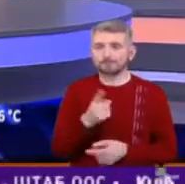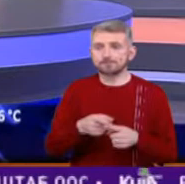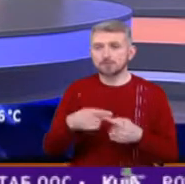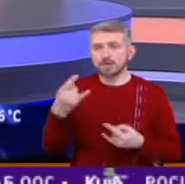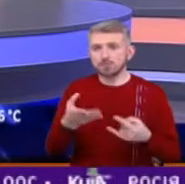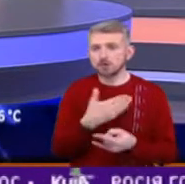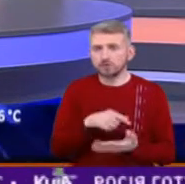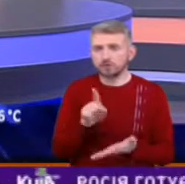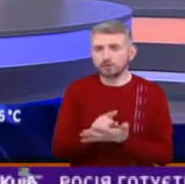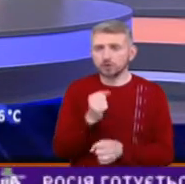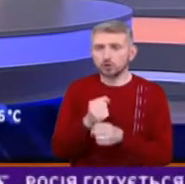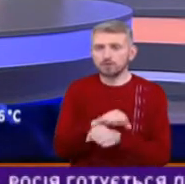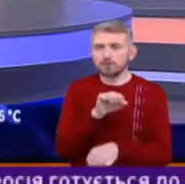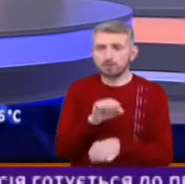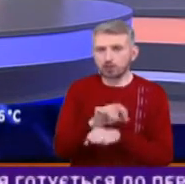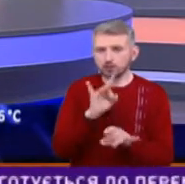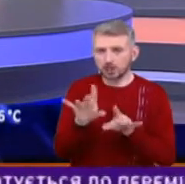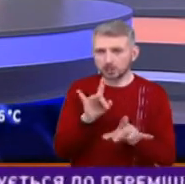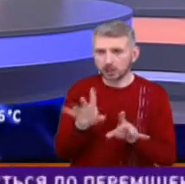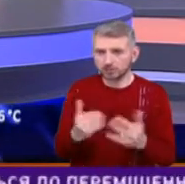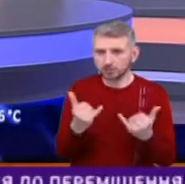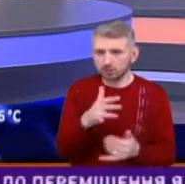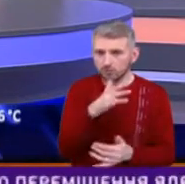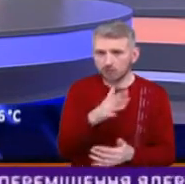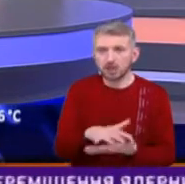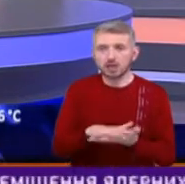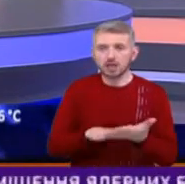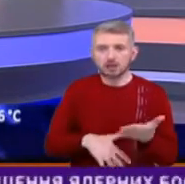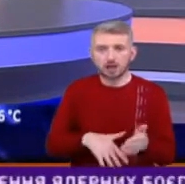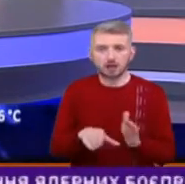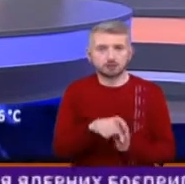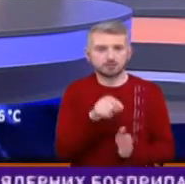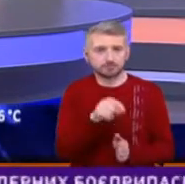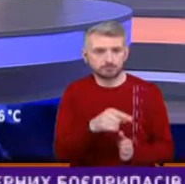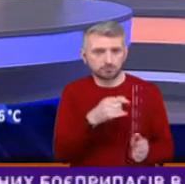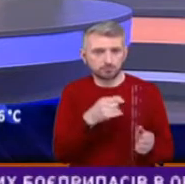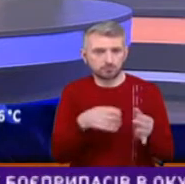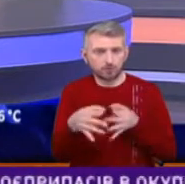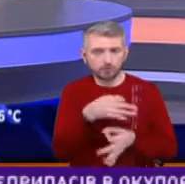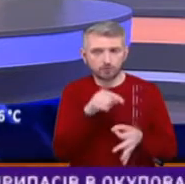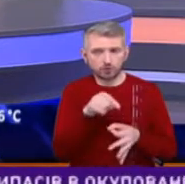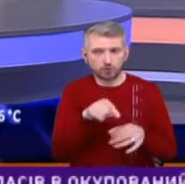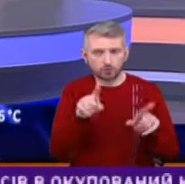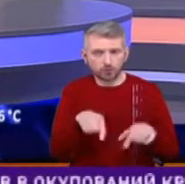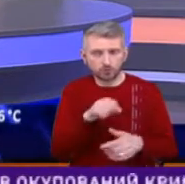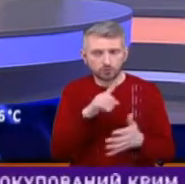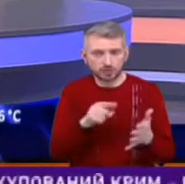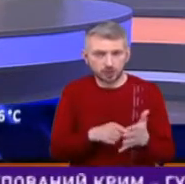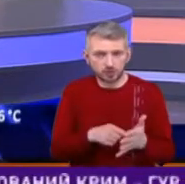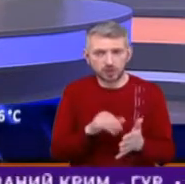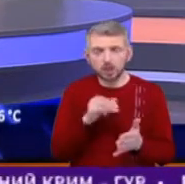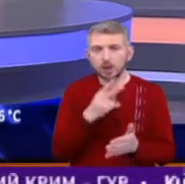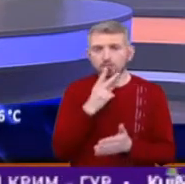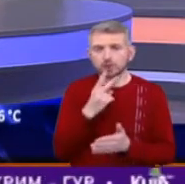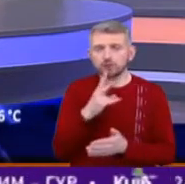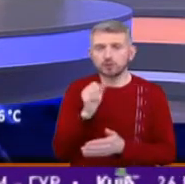телебачення, ми повинні зробити паузу на рекламу якраз в цей момент. Далі ми, паном Сергієм, ми з вами пройдемося і по цьому так само питанню, і